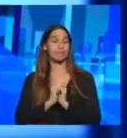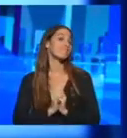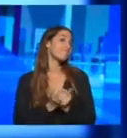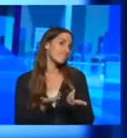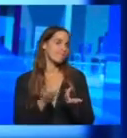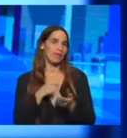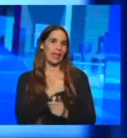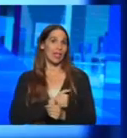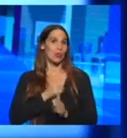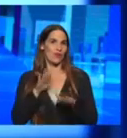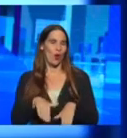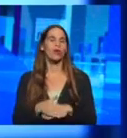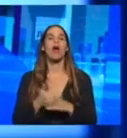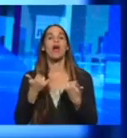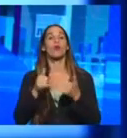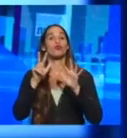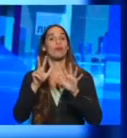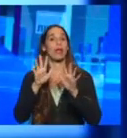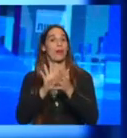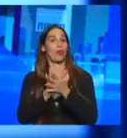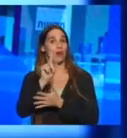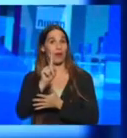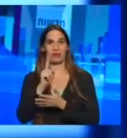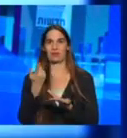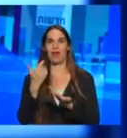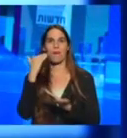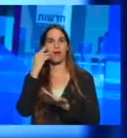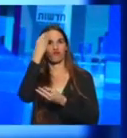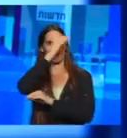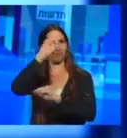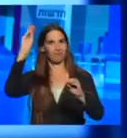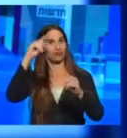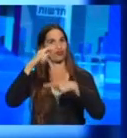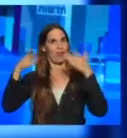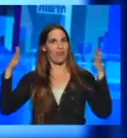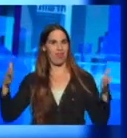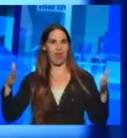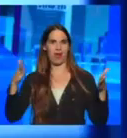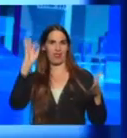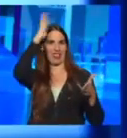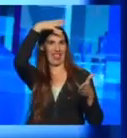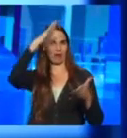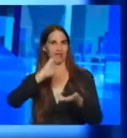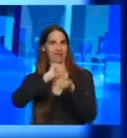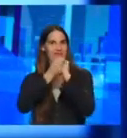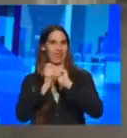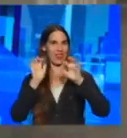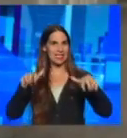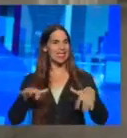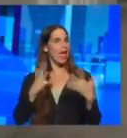התנצלו, והיום ה-8 בנובמבר, אמריקה מציינת שנה להיבחרו של הנשיא טראמפ. איך הוא חוגג את ציון הדרך הזה?